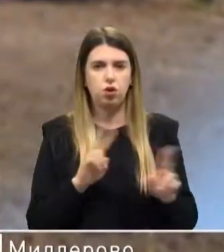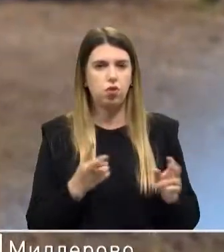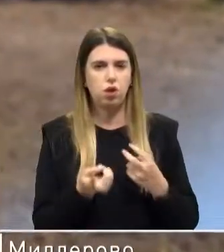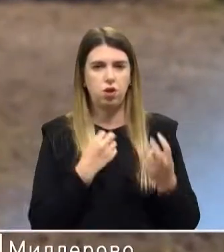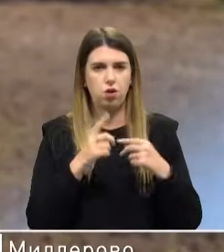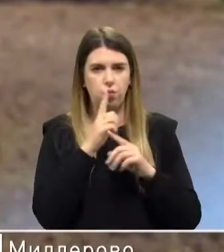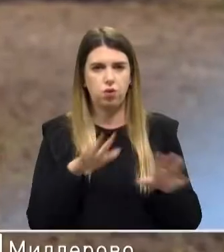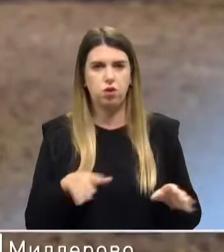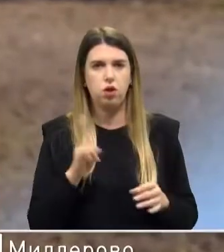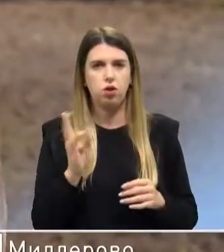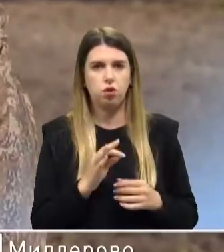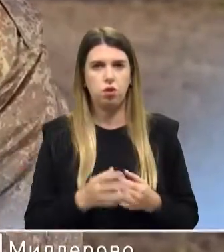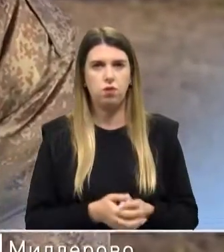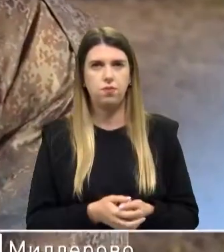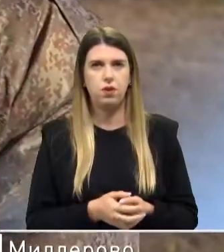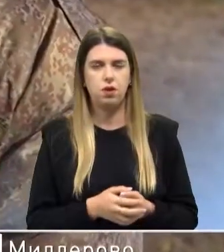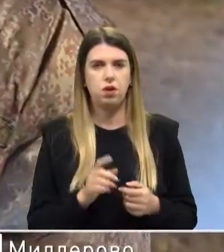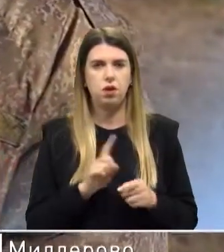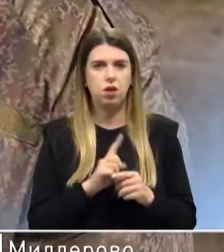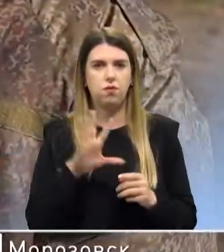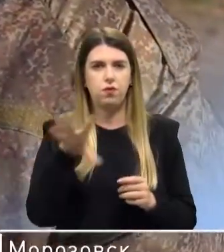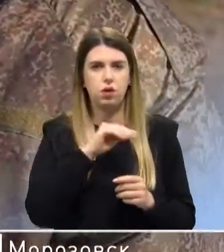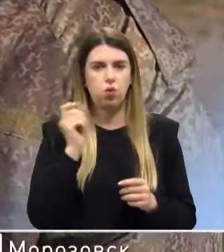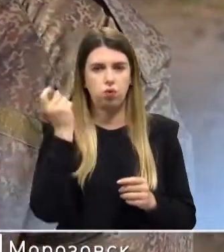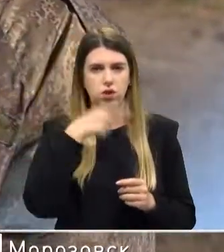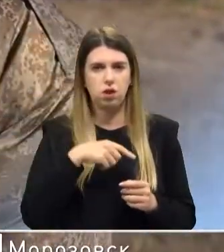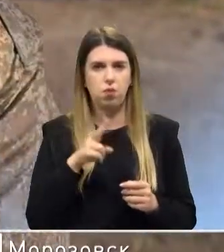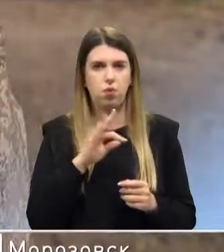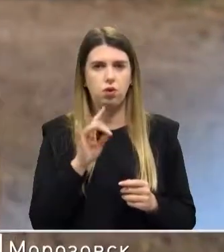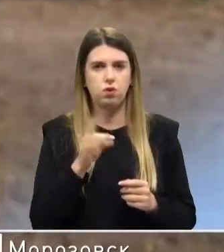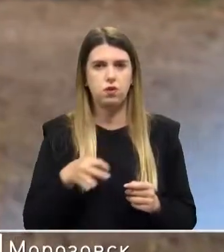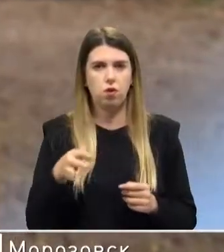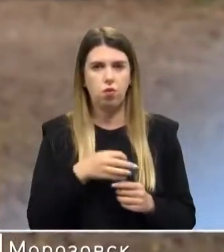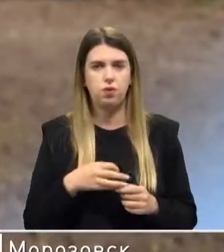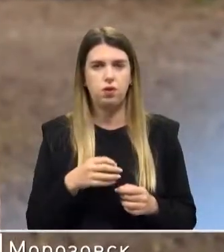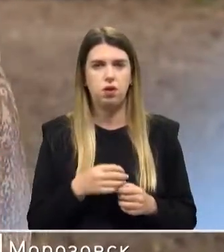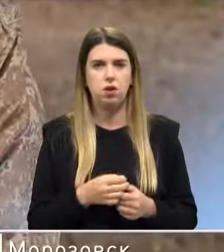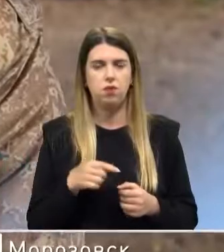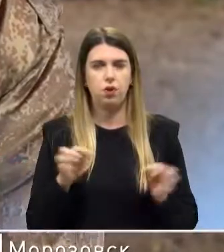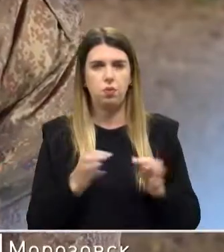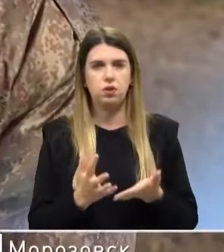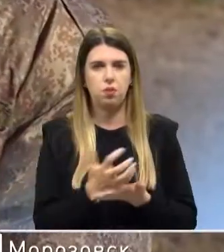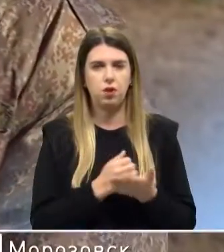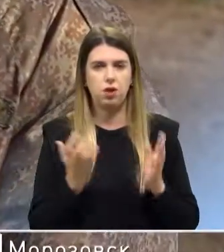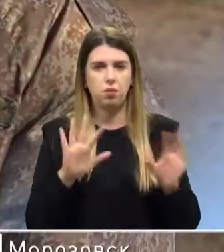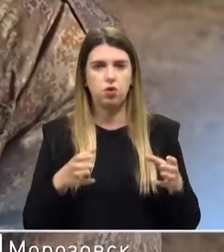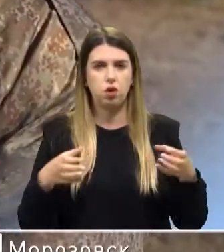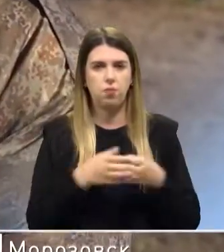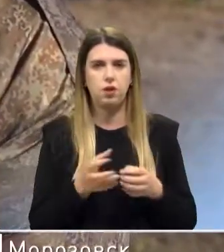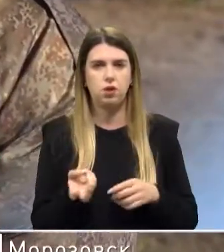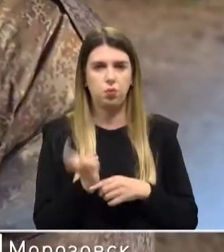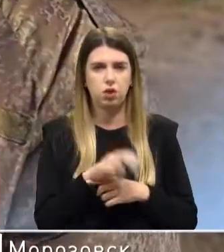придет. Вот. Но слух разошелся очень быстро по Ростовской области. Мы на тот момент собрали небольшую команду,